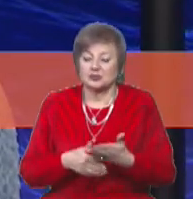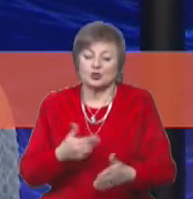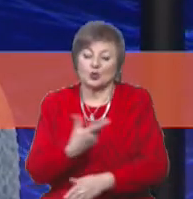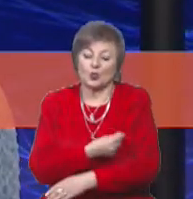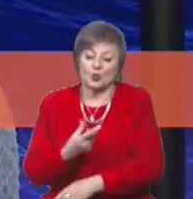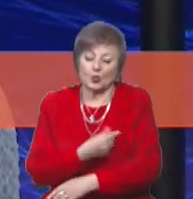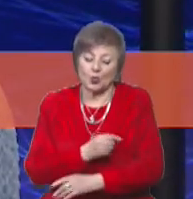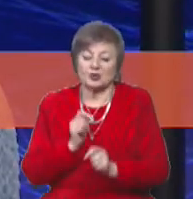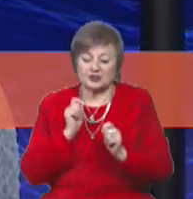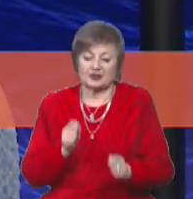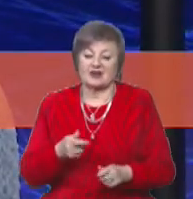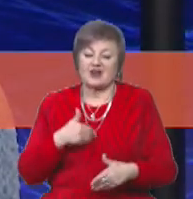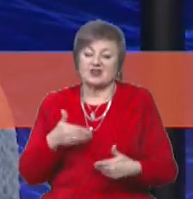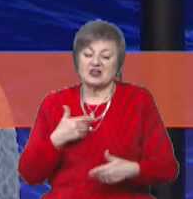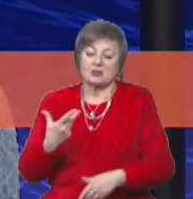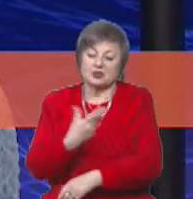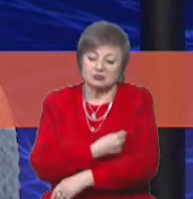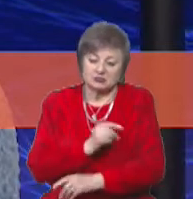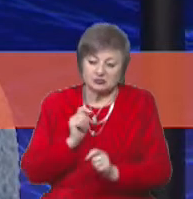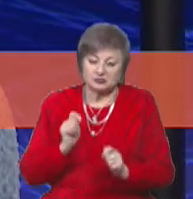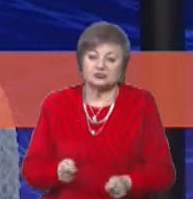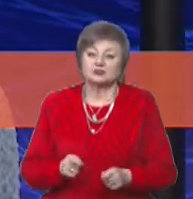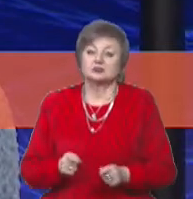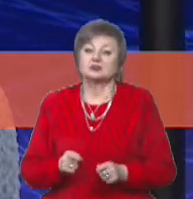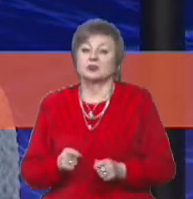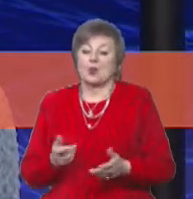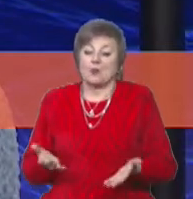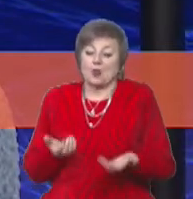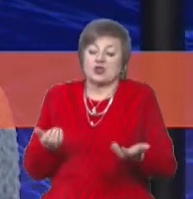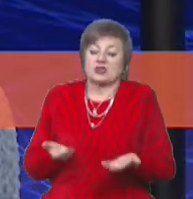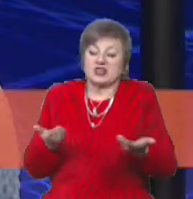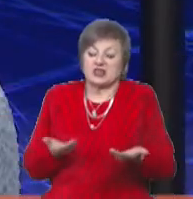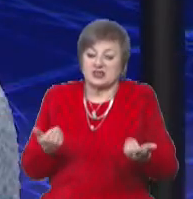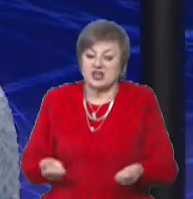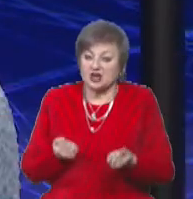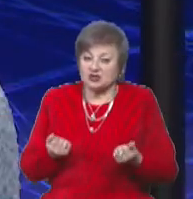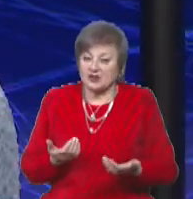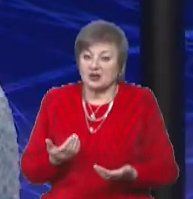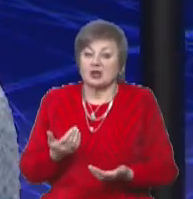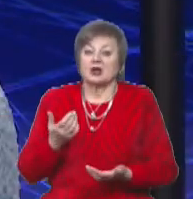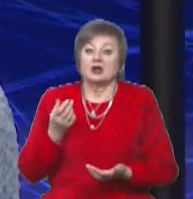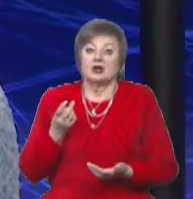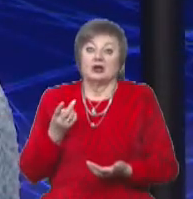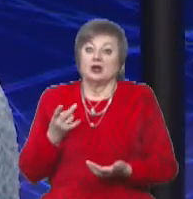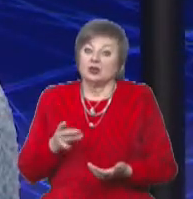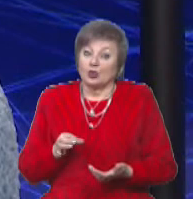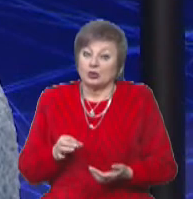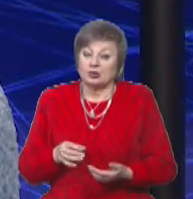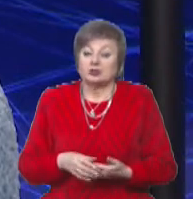ін'єкції там вітамінів робити, там якісь... Ну, підтримуючи якусь терапію. Але оця от якась,